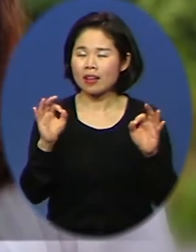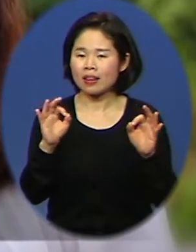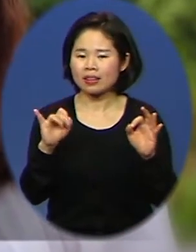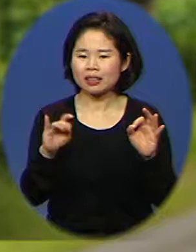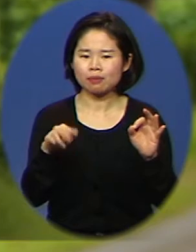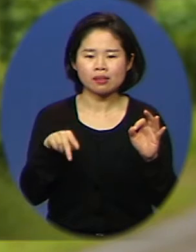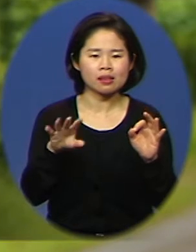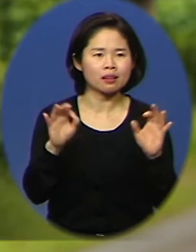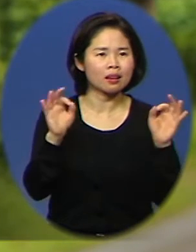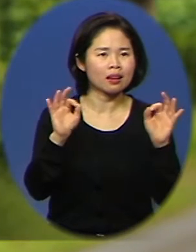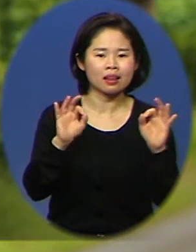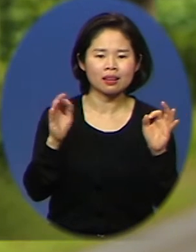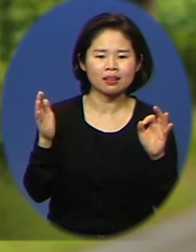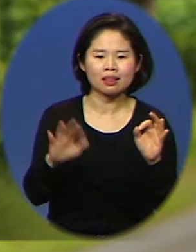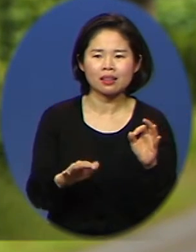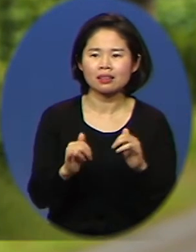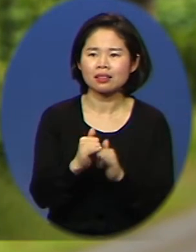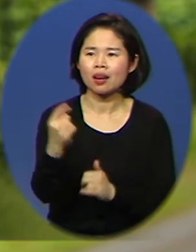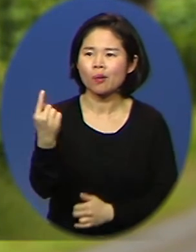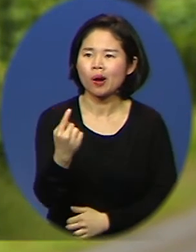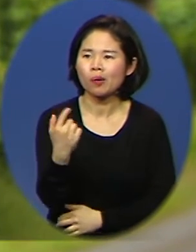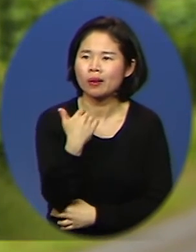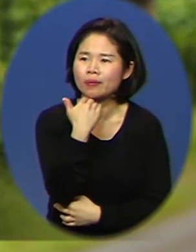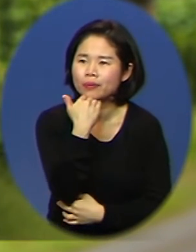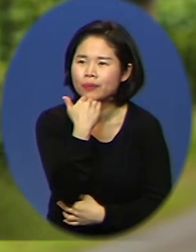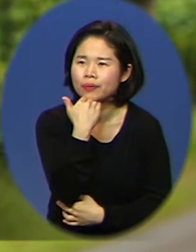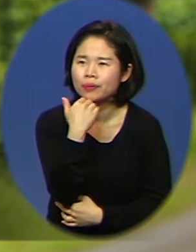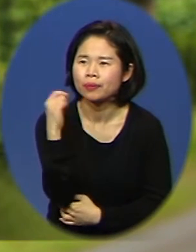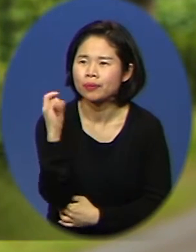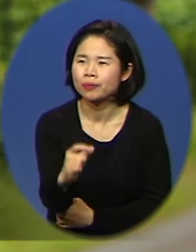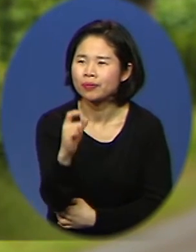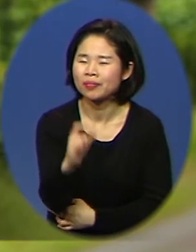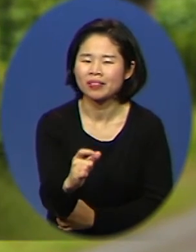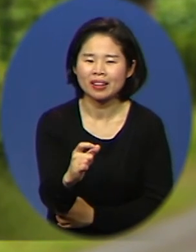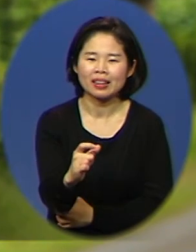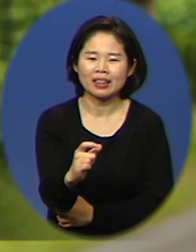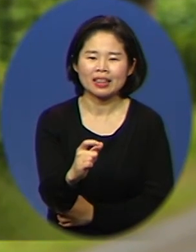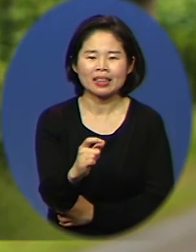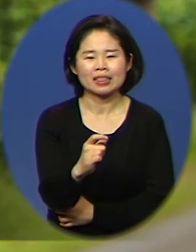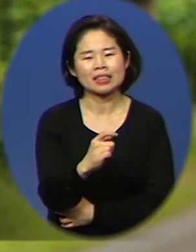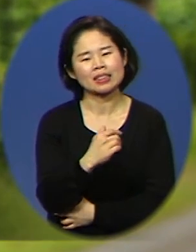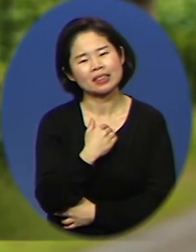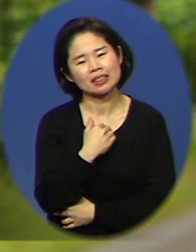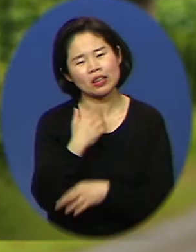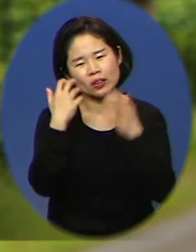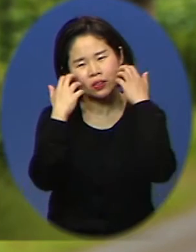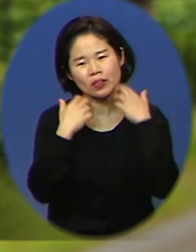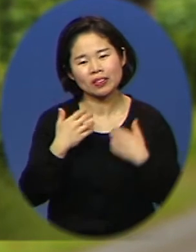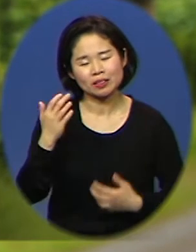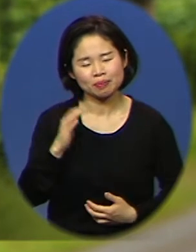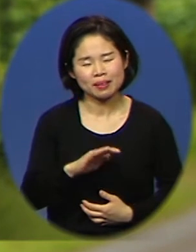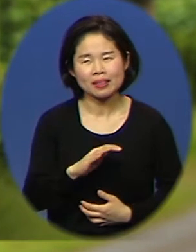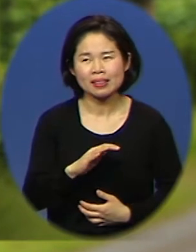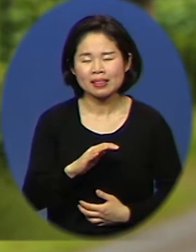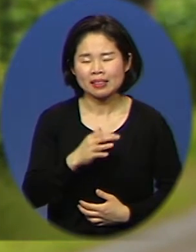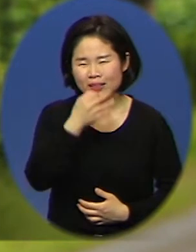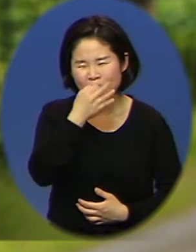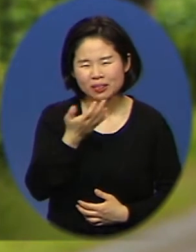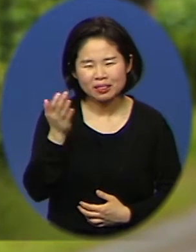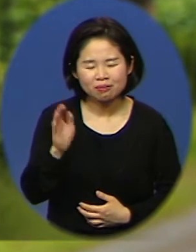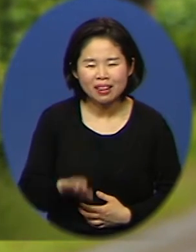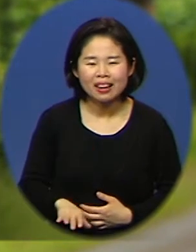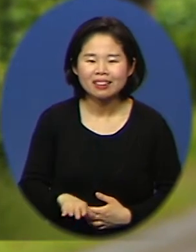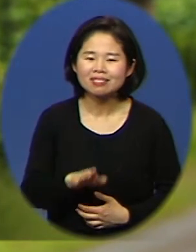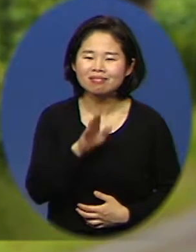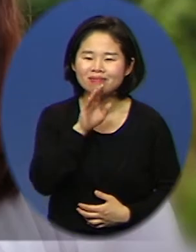됐었는데 사람을 기다렸는데 아무도 없어서 좀 떠왔는데 계속 기다려서 조금 힘들었지만 뭐